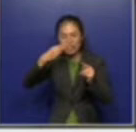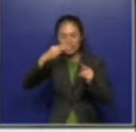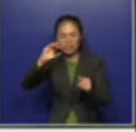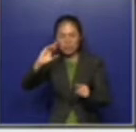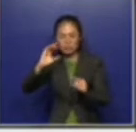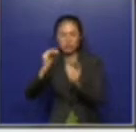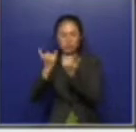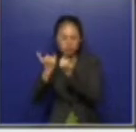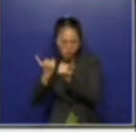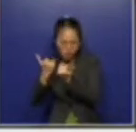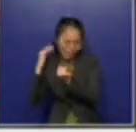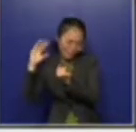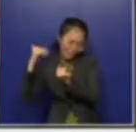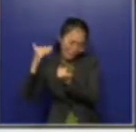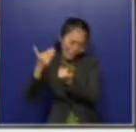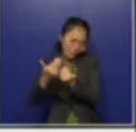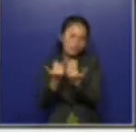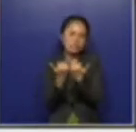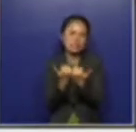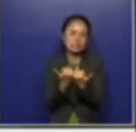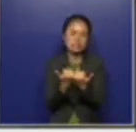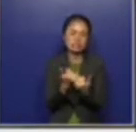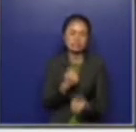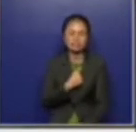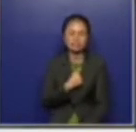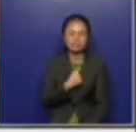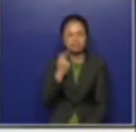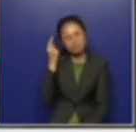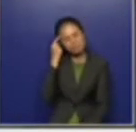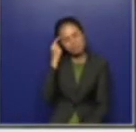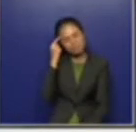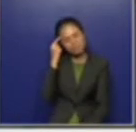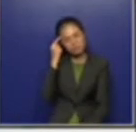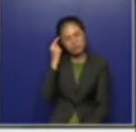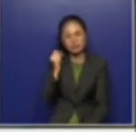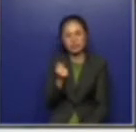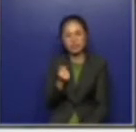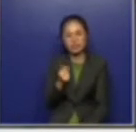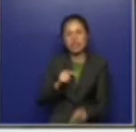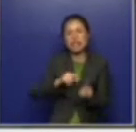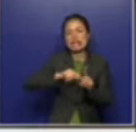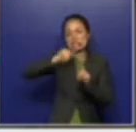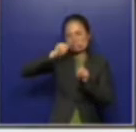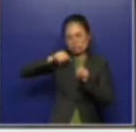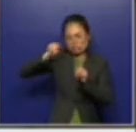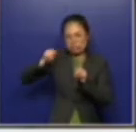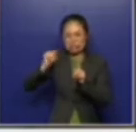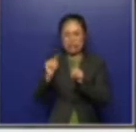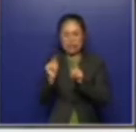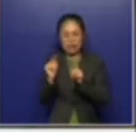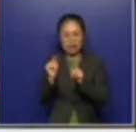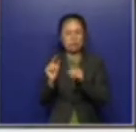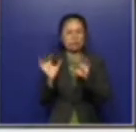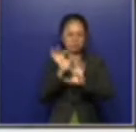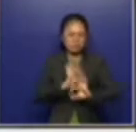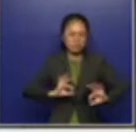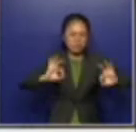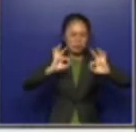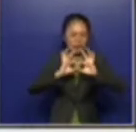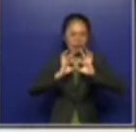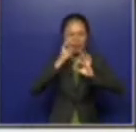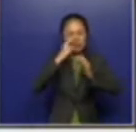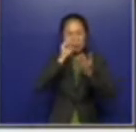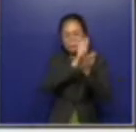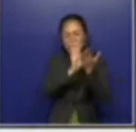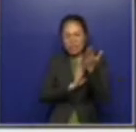จุบันเนี่ยนะเราก็คาดหวังครับว่าคลื่นความถี่เป็นทรัพยากรของชาติเนี่ยคณะกรรมการของกสทช.